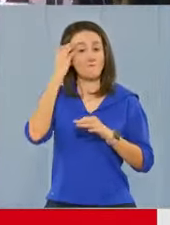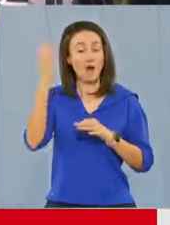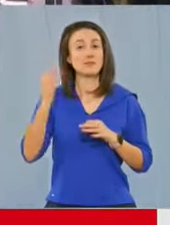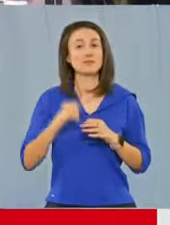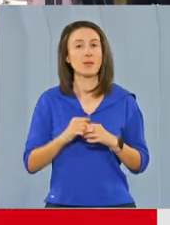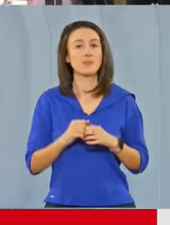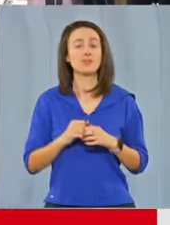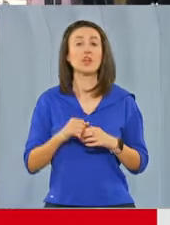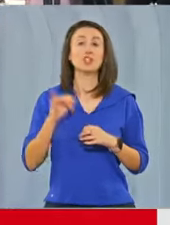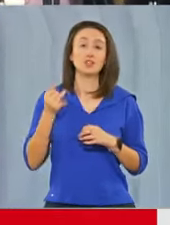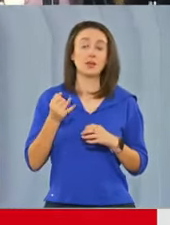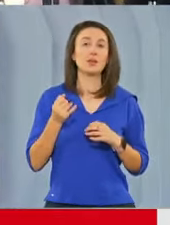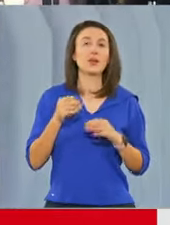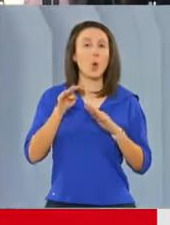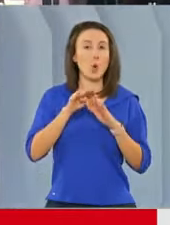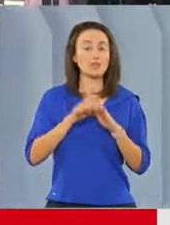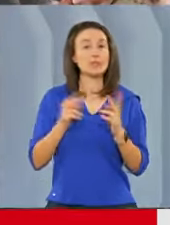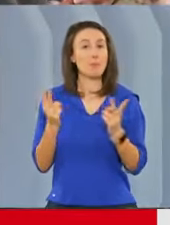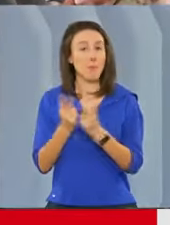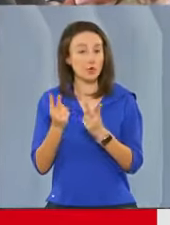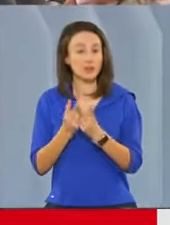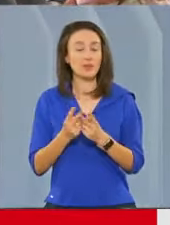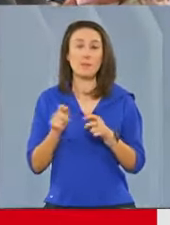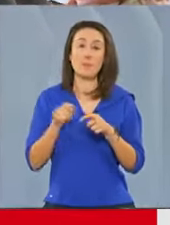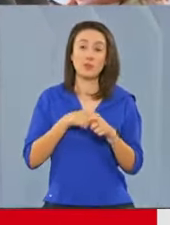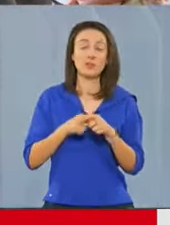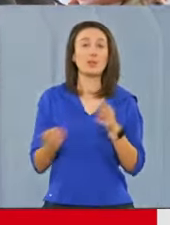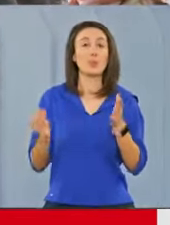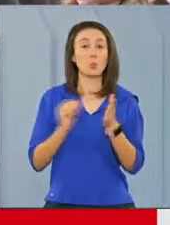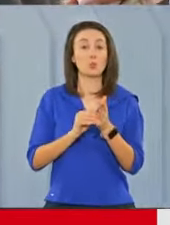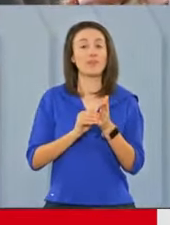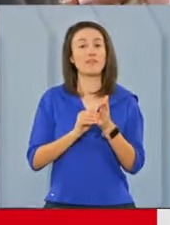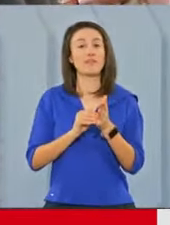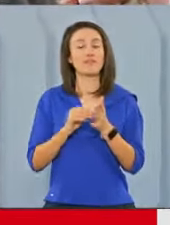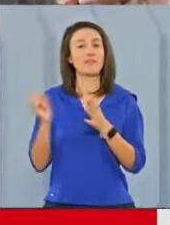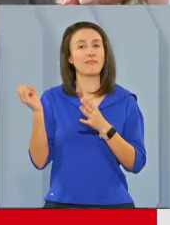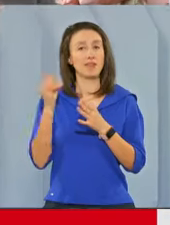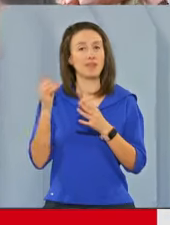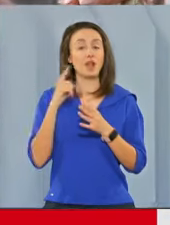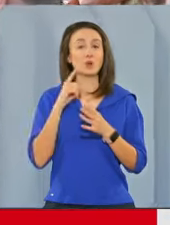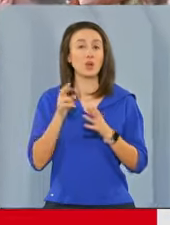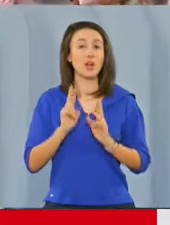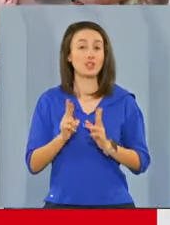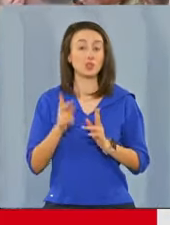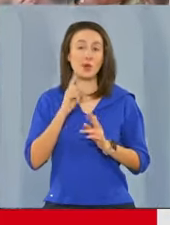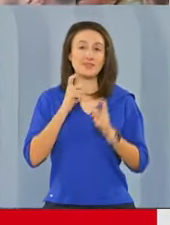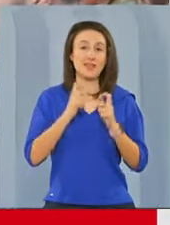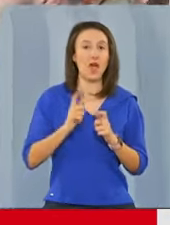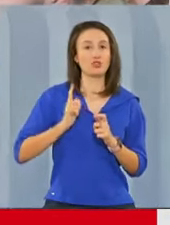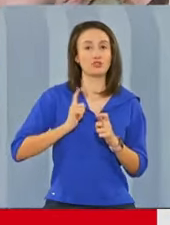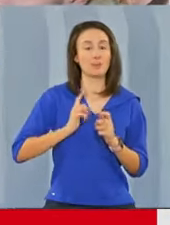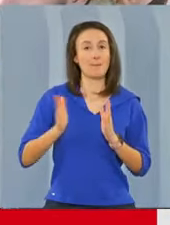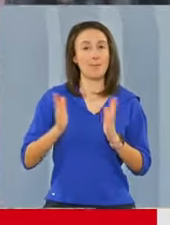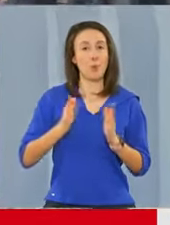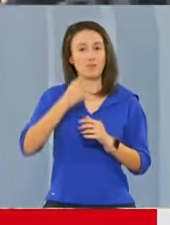confort. Printre modificările pe care gara le-ar putea suferi se numără instalarea de ventilatoare în toalete și răcitoare în sălile de așteptare pentru